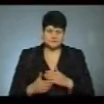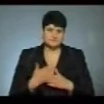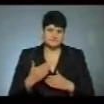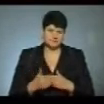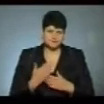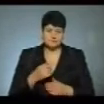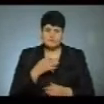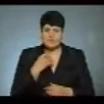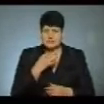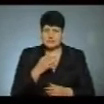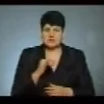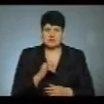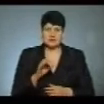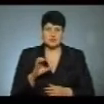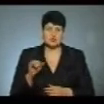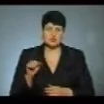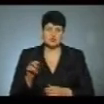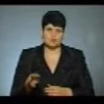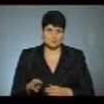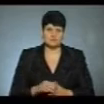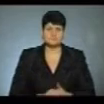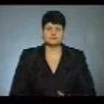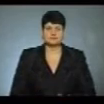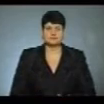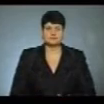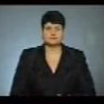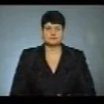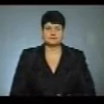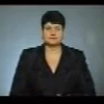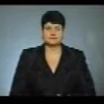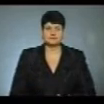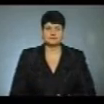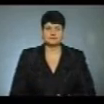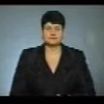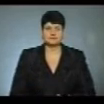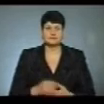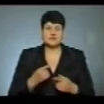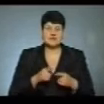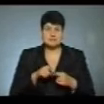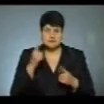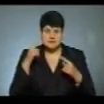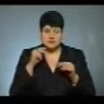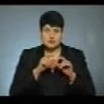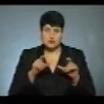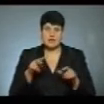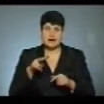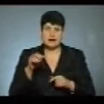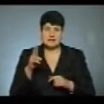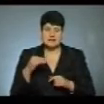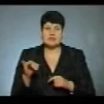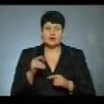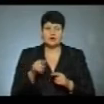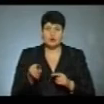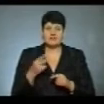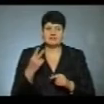відповідальність, каже Ірина Сум. Більше про це розповість Любов Гадомська. Це мистецька школа ліцей номер 21